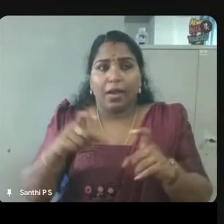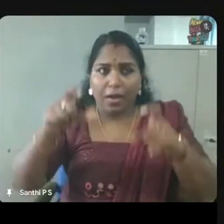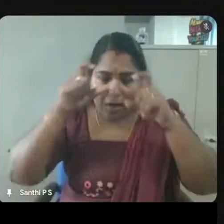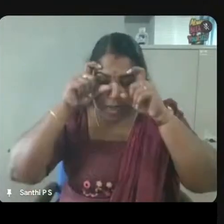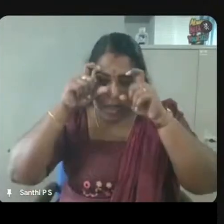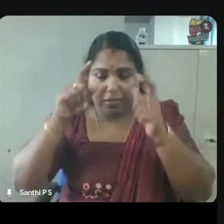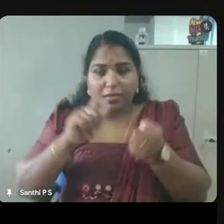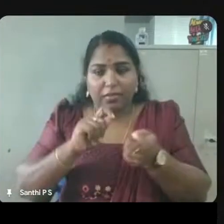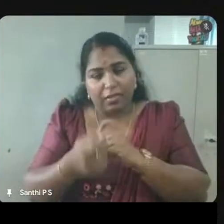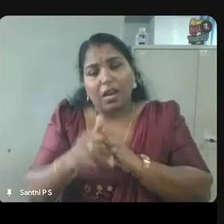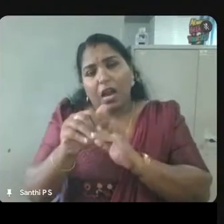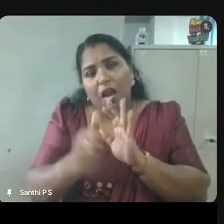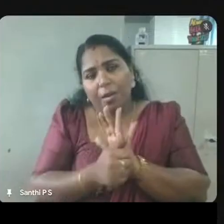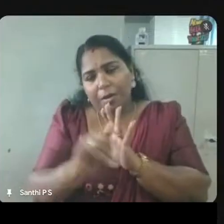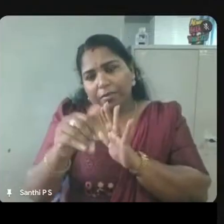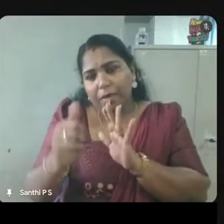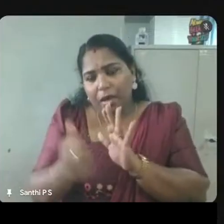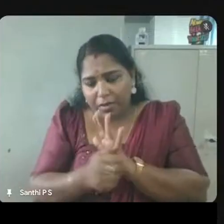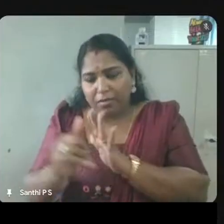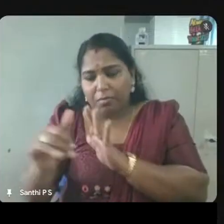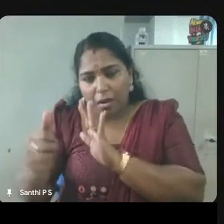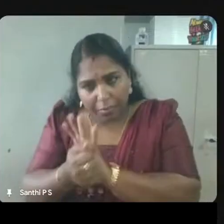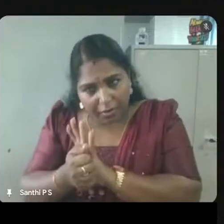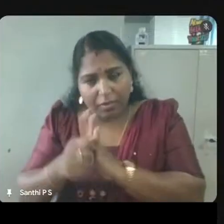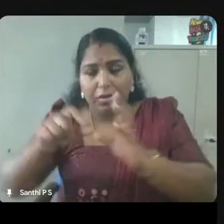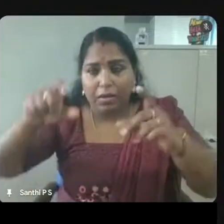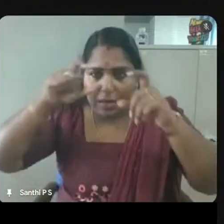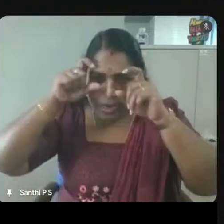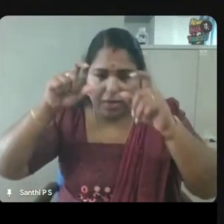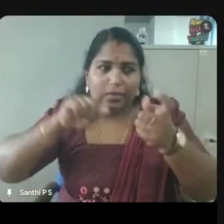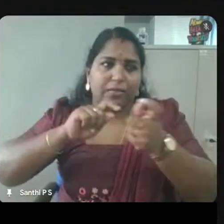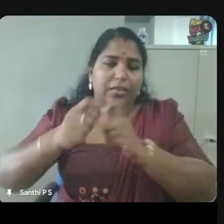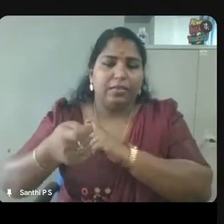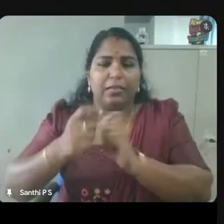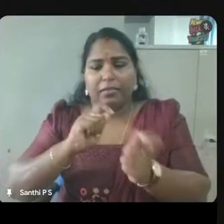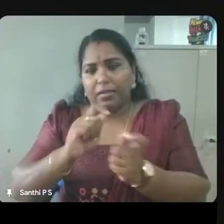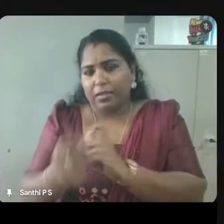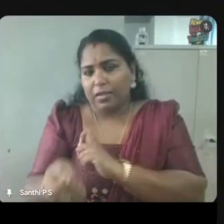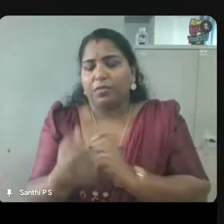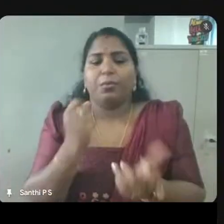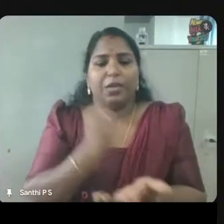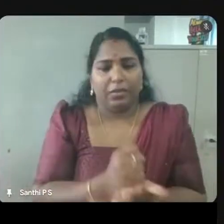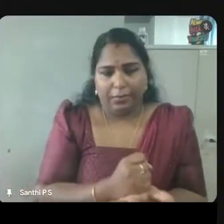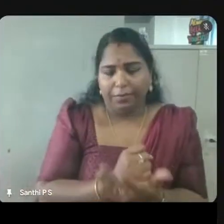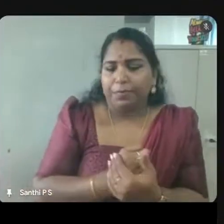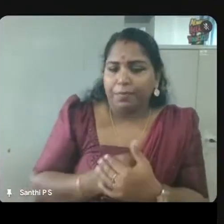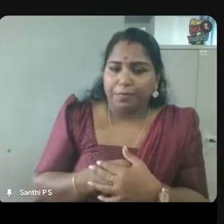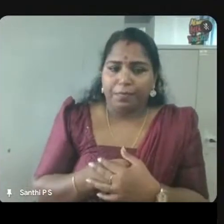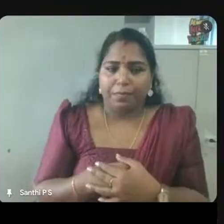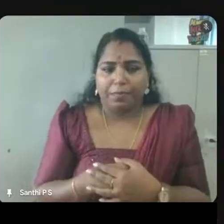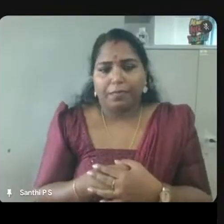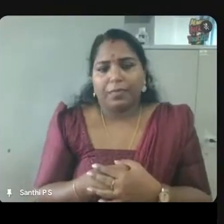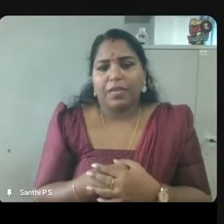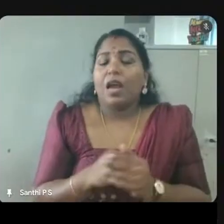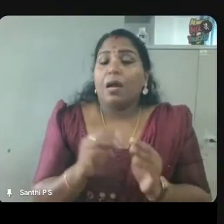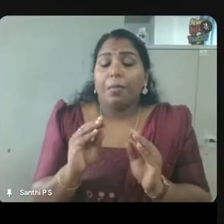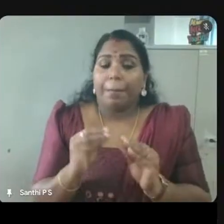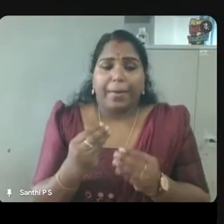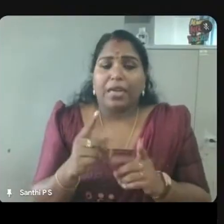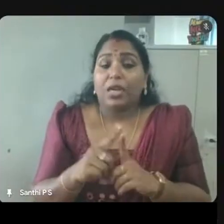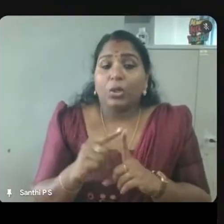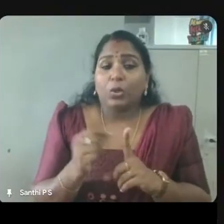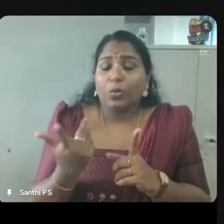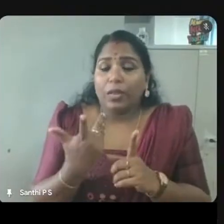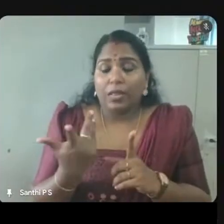നമ്മുടെ കണ്ണാടിയുടെ പവറിൽ ചിലപ്പോൾ വ്യത്യാസം വന്നേക്കാം. അപ്പൊ അതുകൊണ്ട് മാഡം ആദ്യം ചെയ്യേണ്ടത് ഷുഗർ ഒന്ന് നോക്കുക,